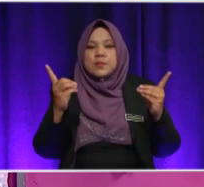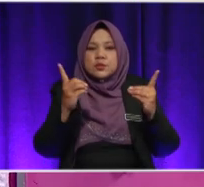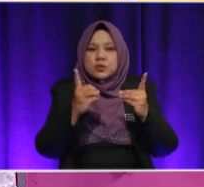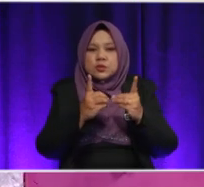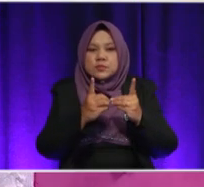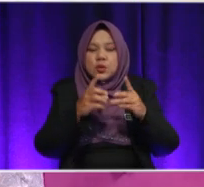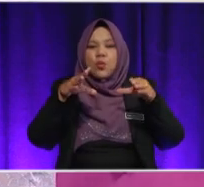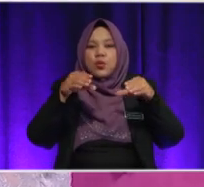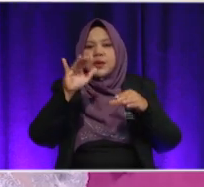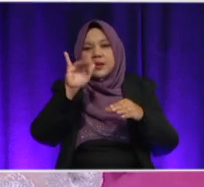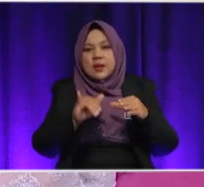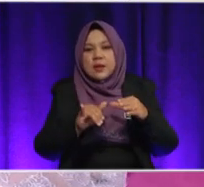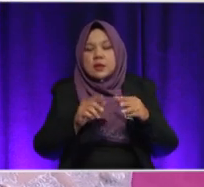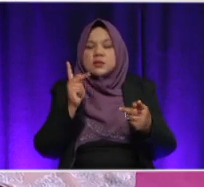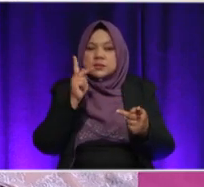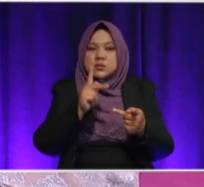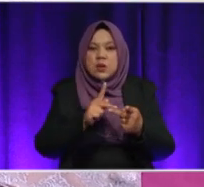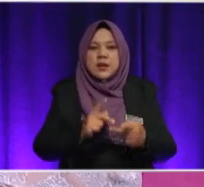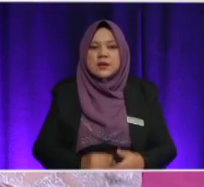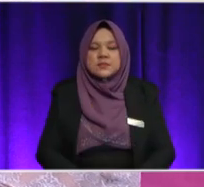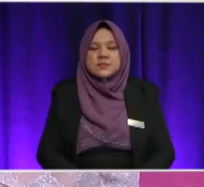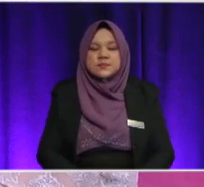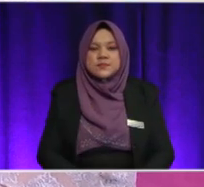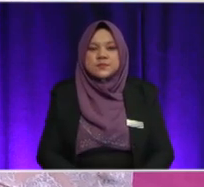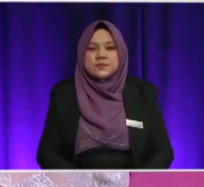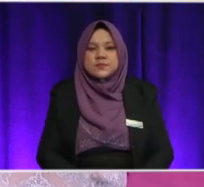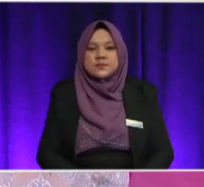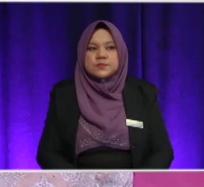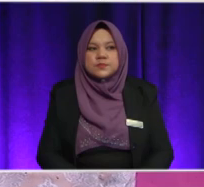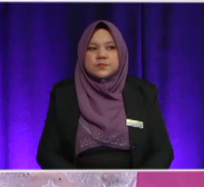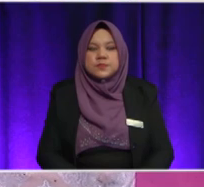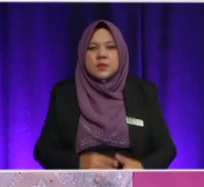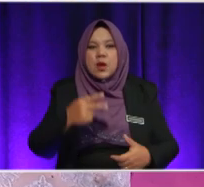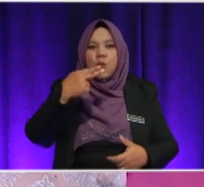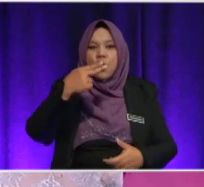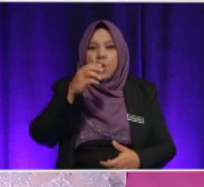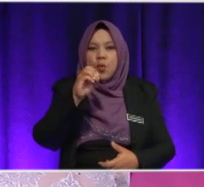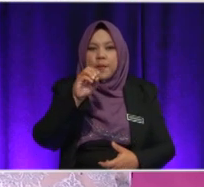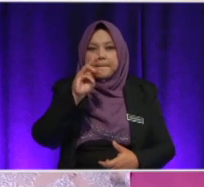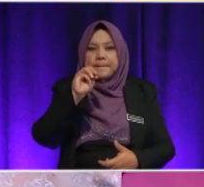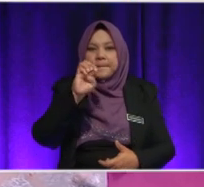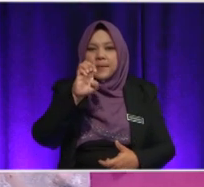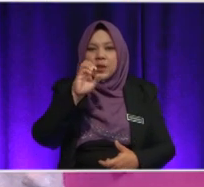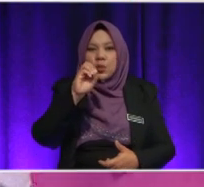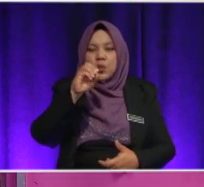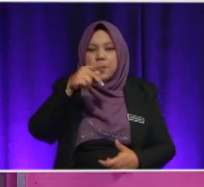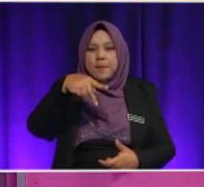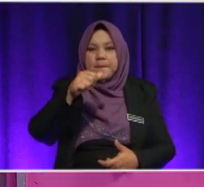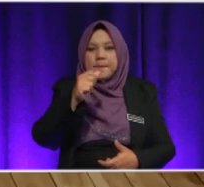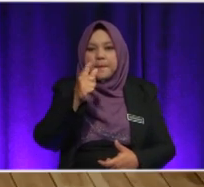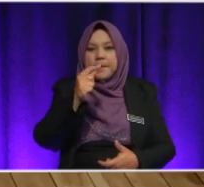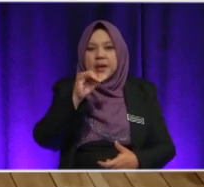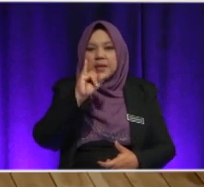tukang urut yang mendaftar seterusnya adalah obat homeopati ubah ini adalah obat yang sesuai